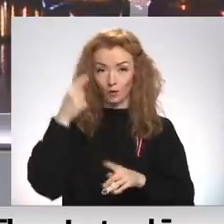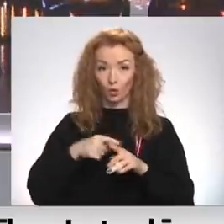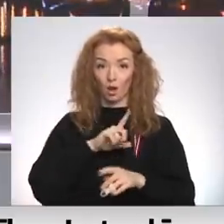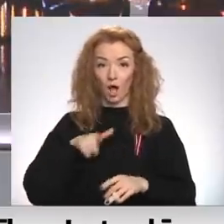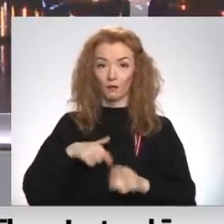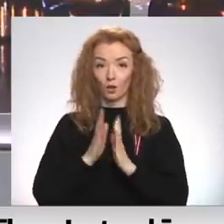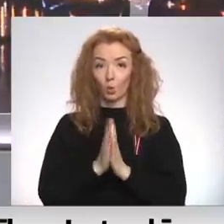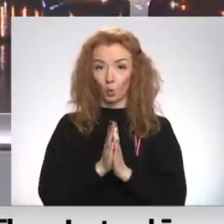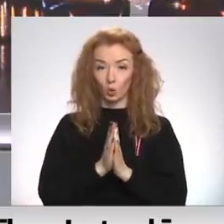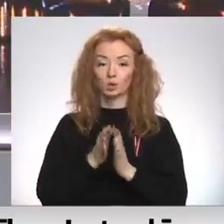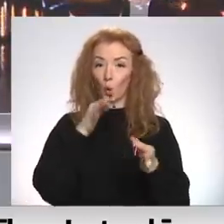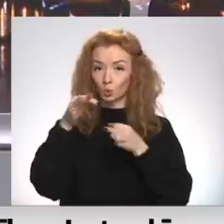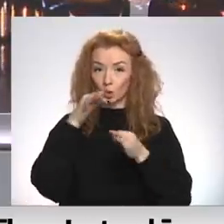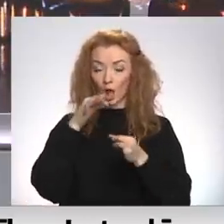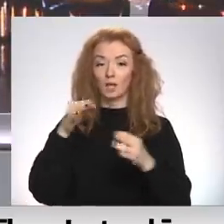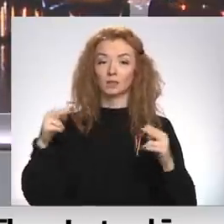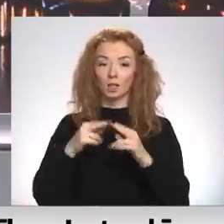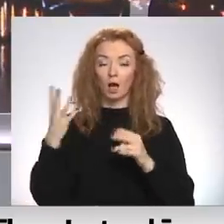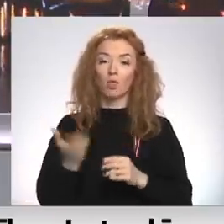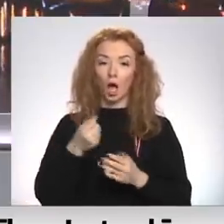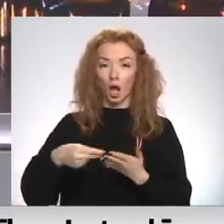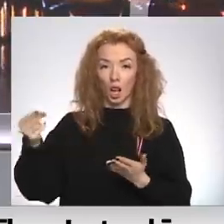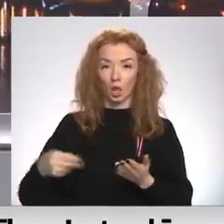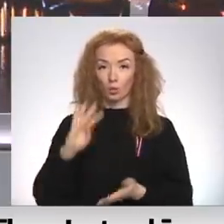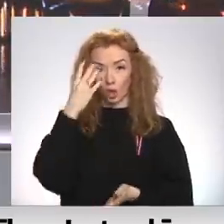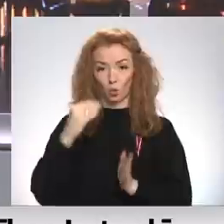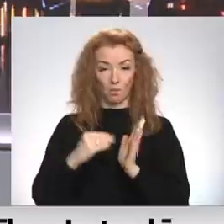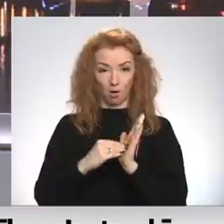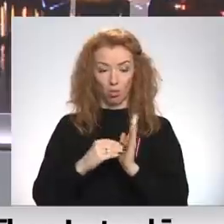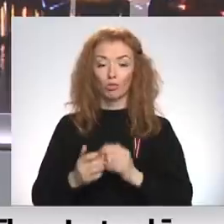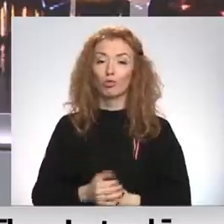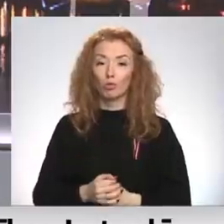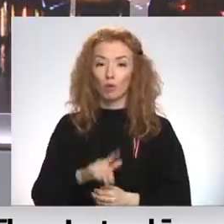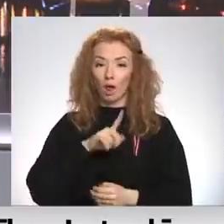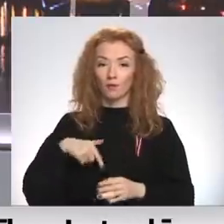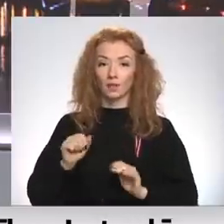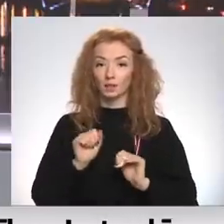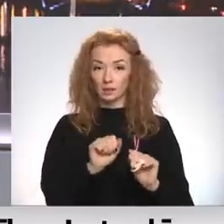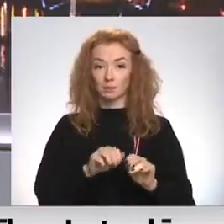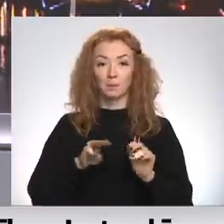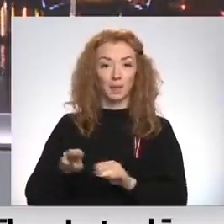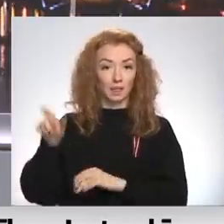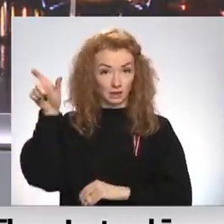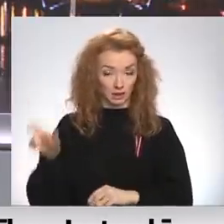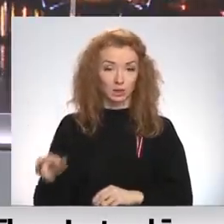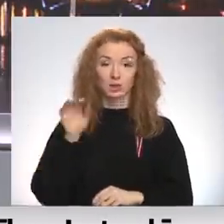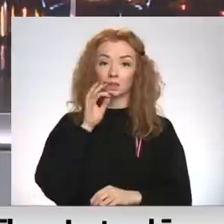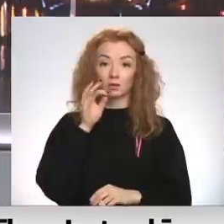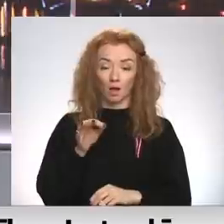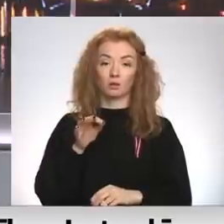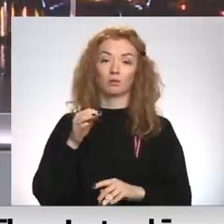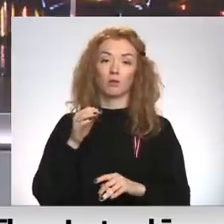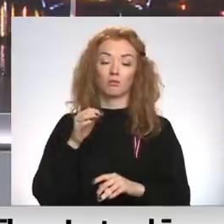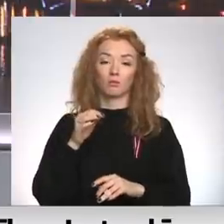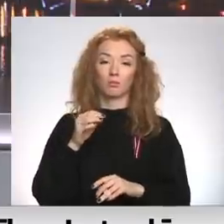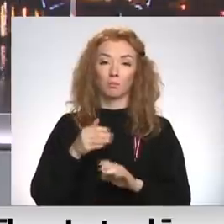varētu pieprasīt konsultācijas saskaņā ar alianses līguma 4. Pantu. Latvijas aizsardzības ministrs Artis Pabriks, kurš šodien devies uz